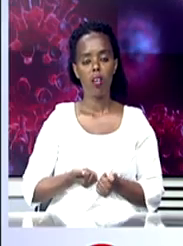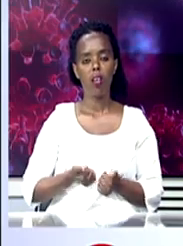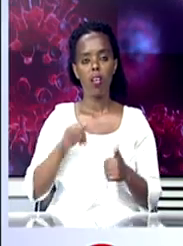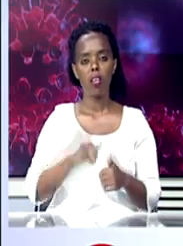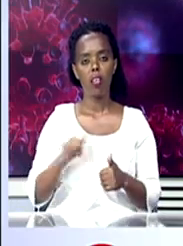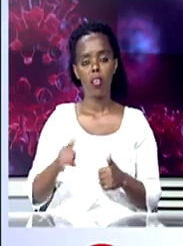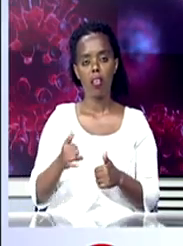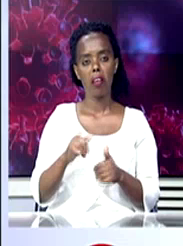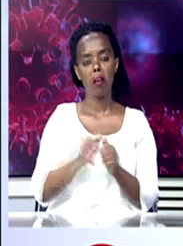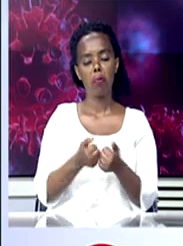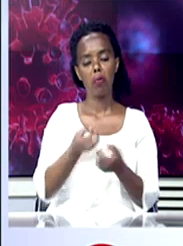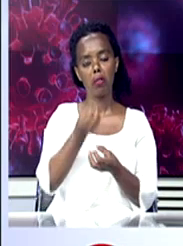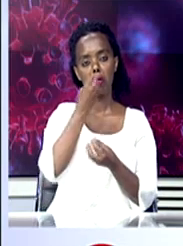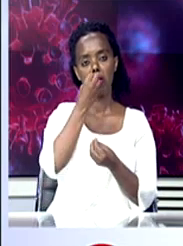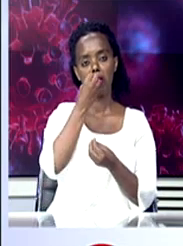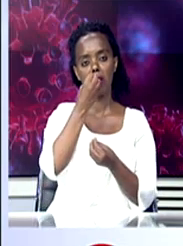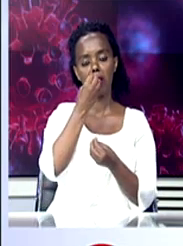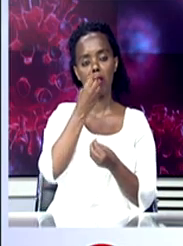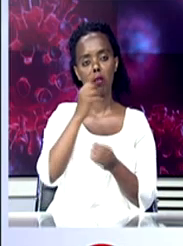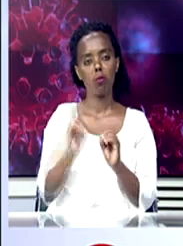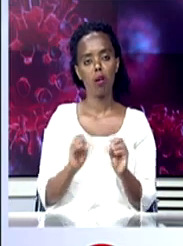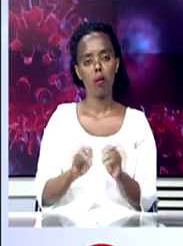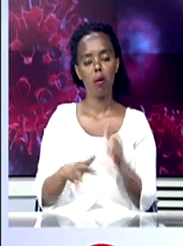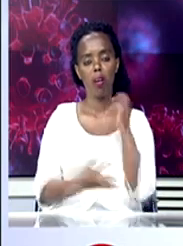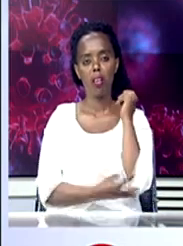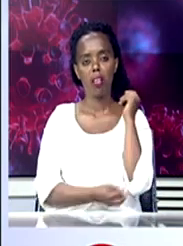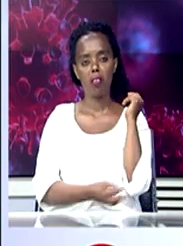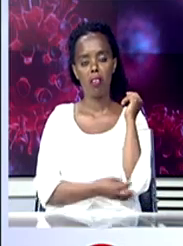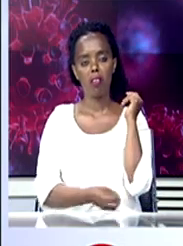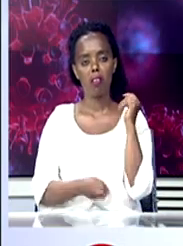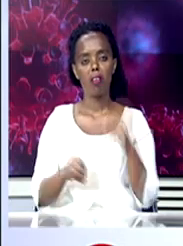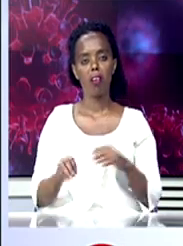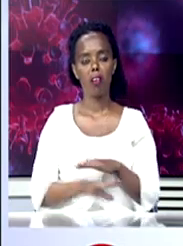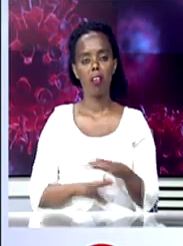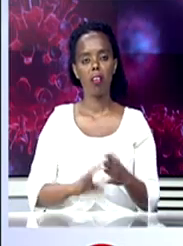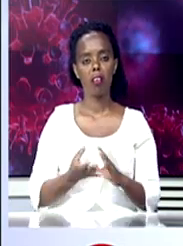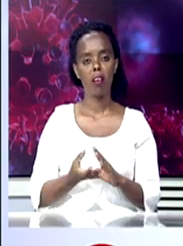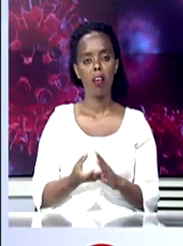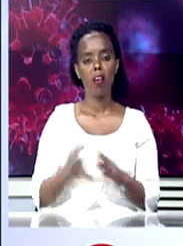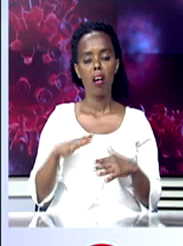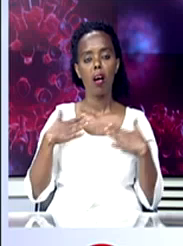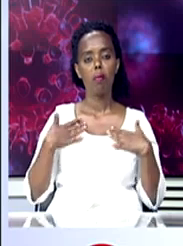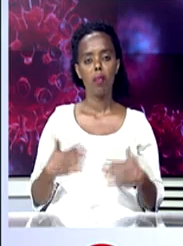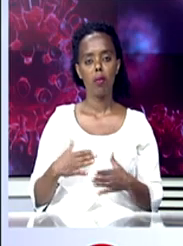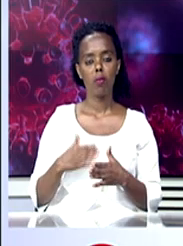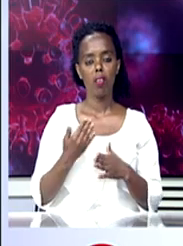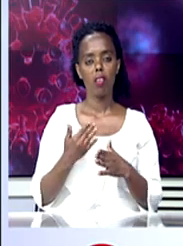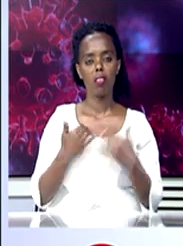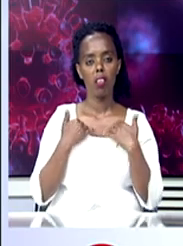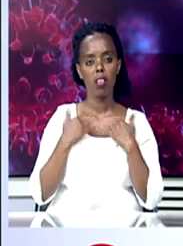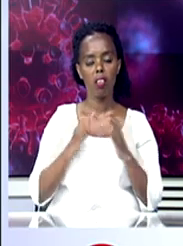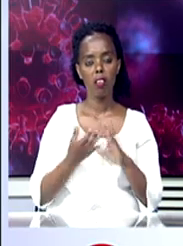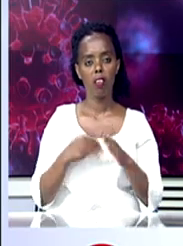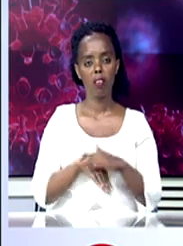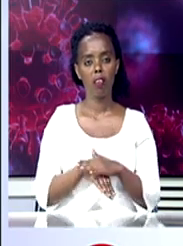kan dabbo tim bitatenya tun qabu heye saye sangaditi kama midam tota jiran kana kesas kan